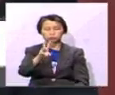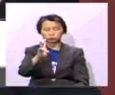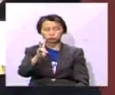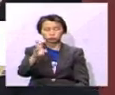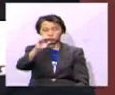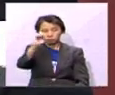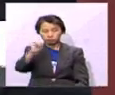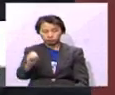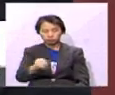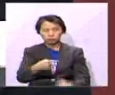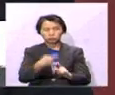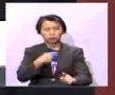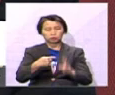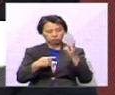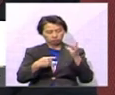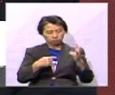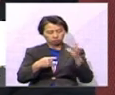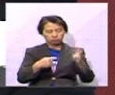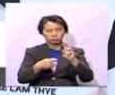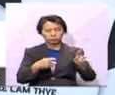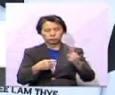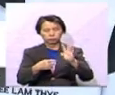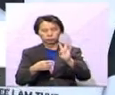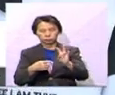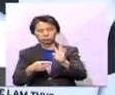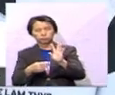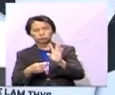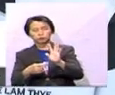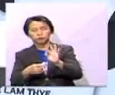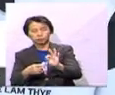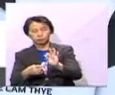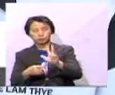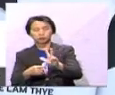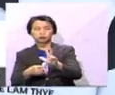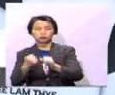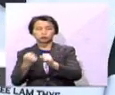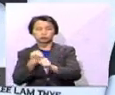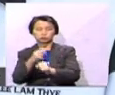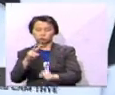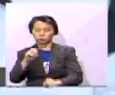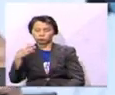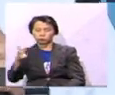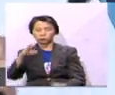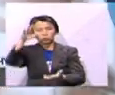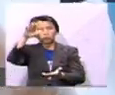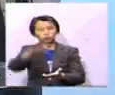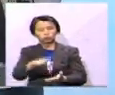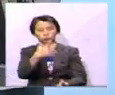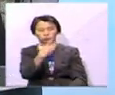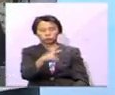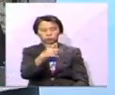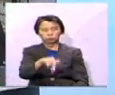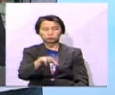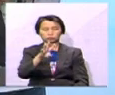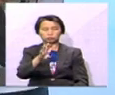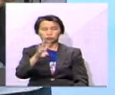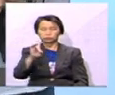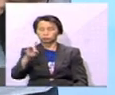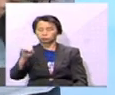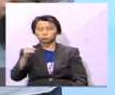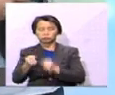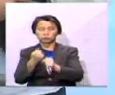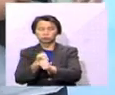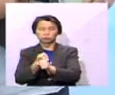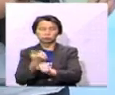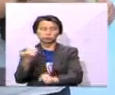20.67%, iaitu daripada 16,993 kes pada tahun 2016 kepada 13,480 pada